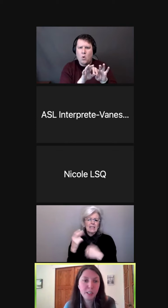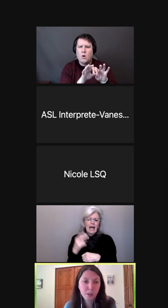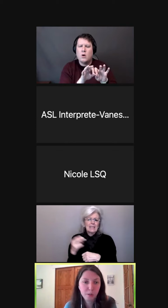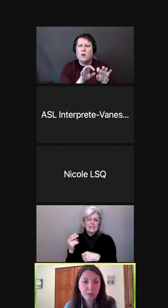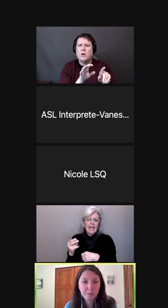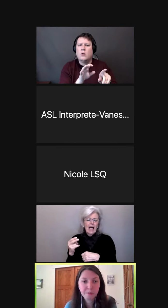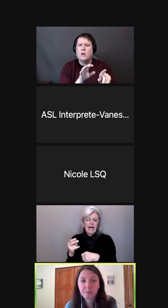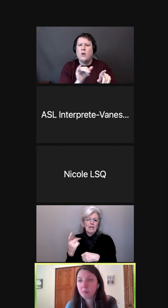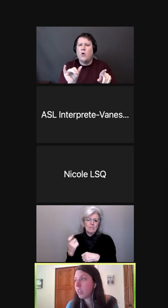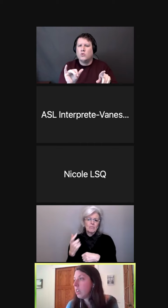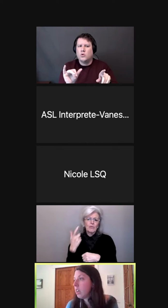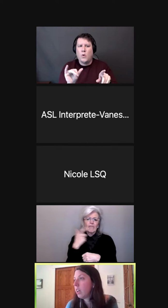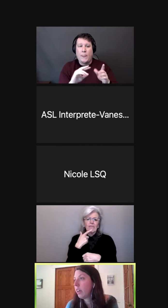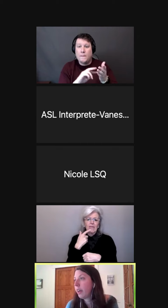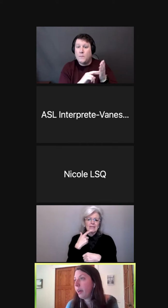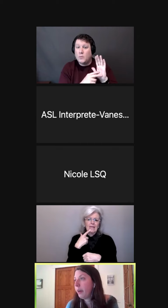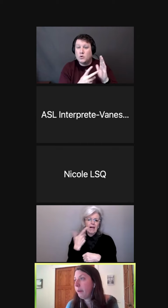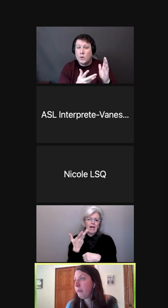facilite les choses.